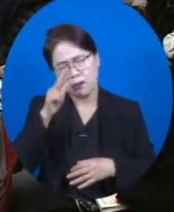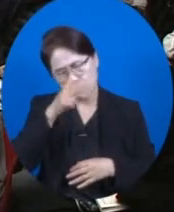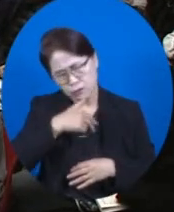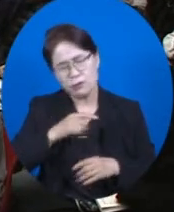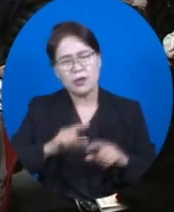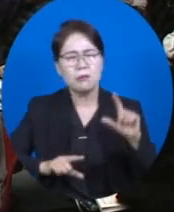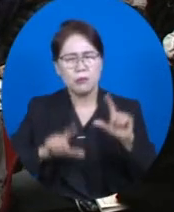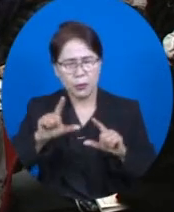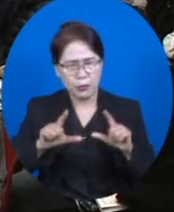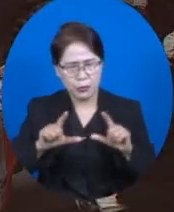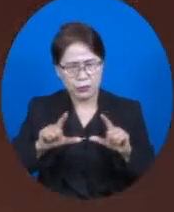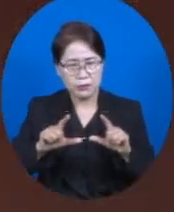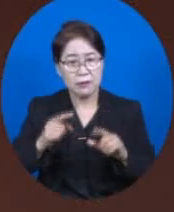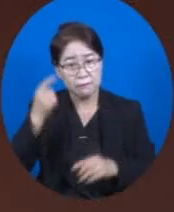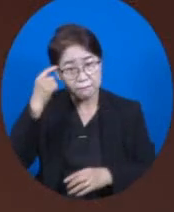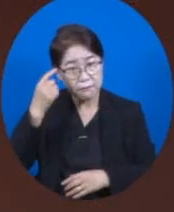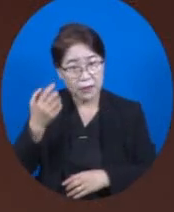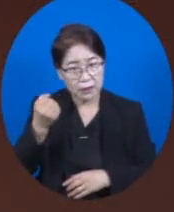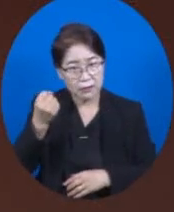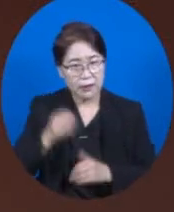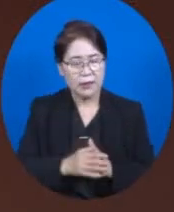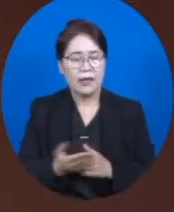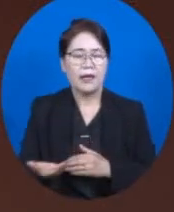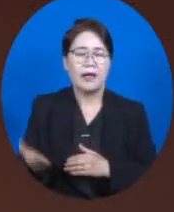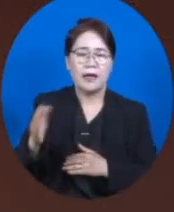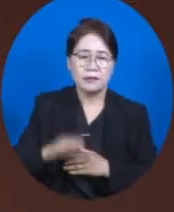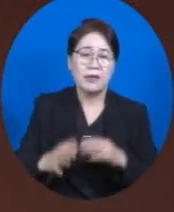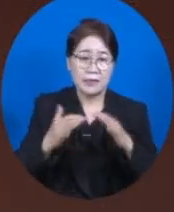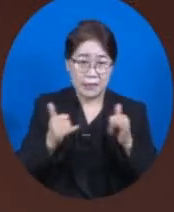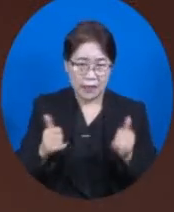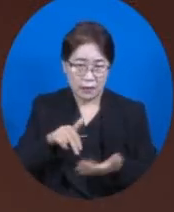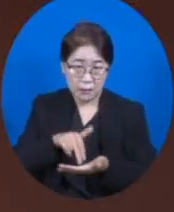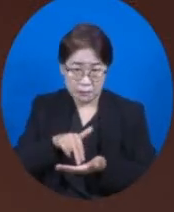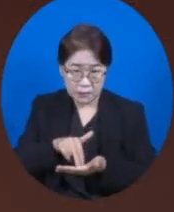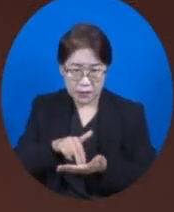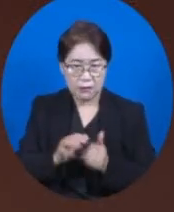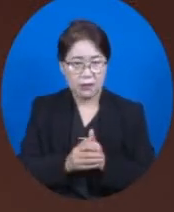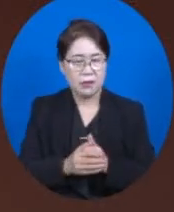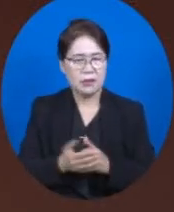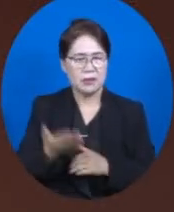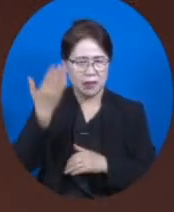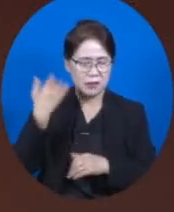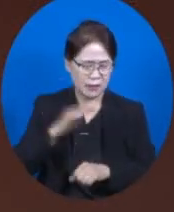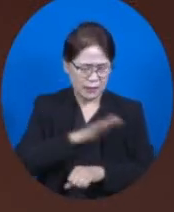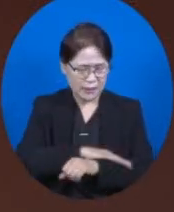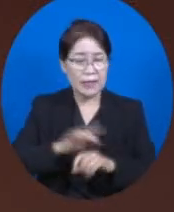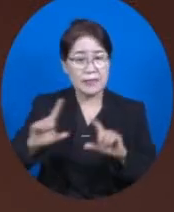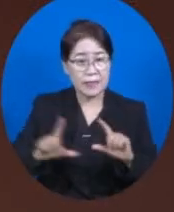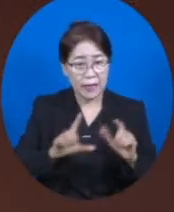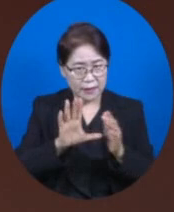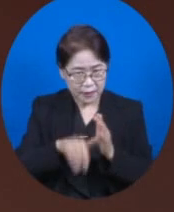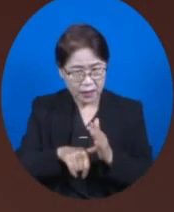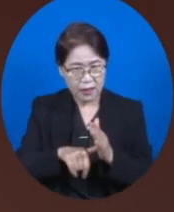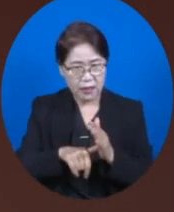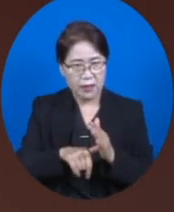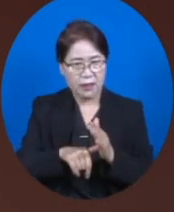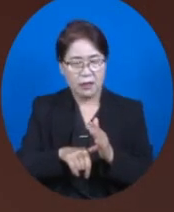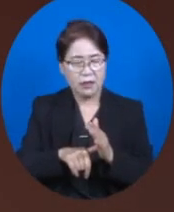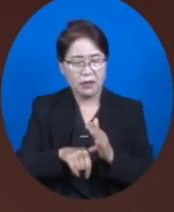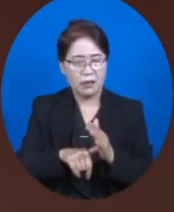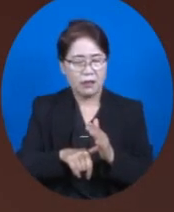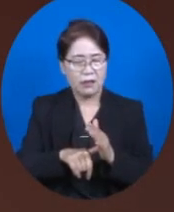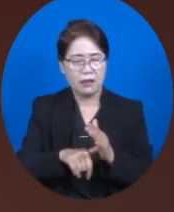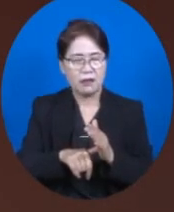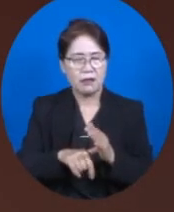거죠 그러나 하나님의 사람은 이전에 잘나갔을 때에 이전에 영광만을 바라보고